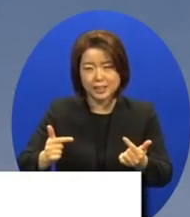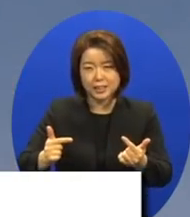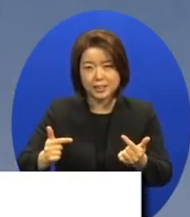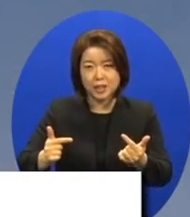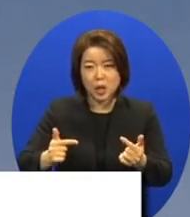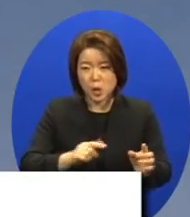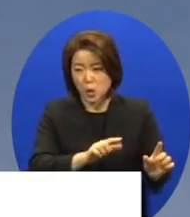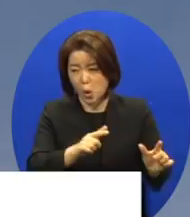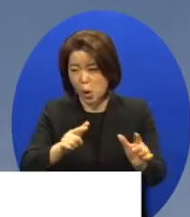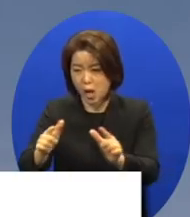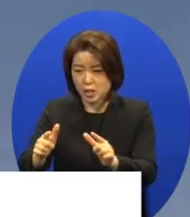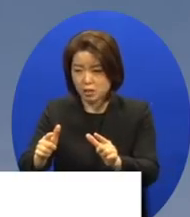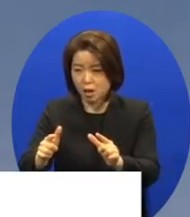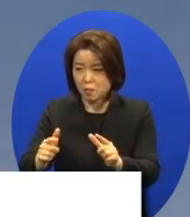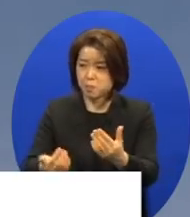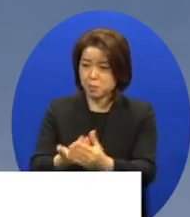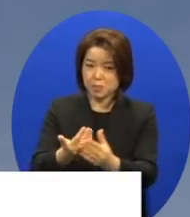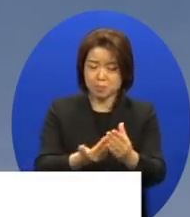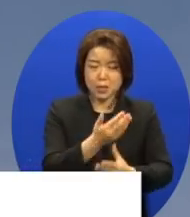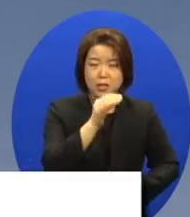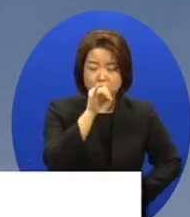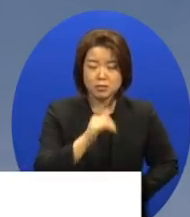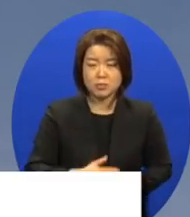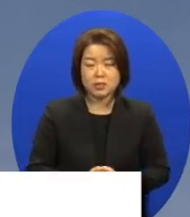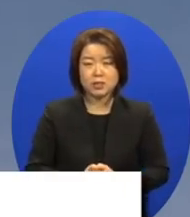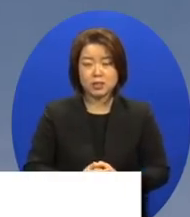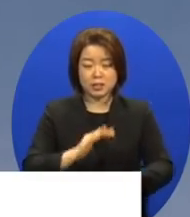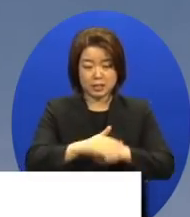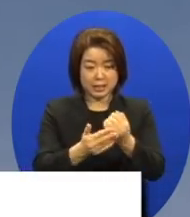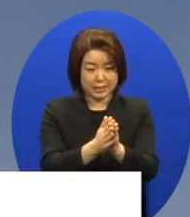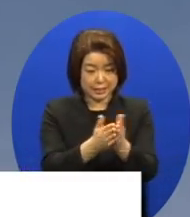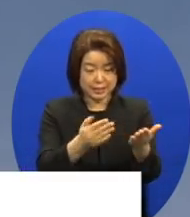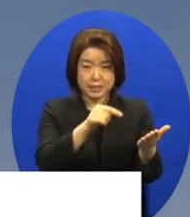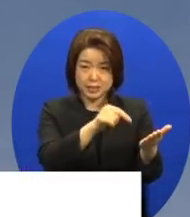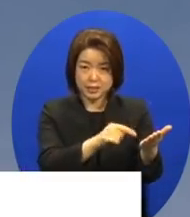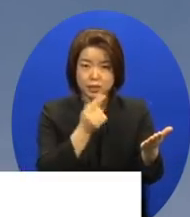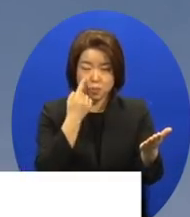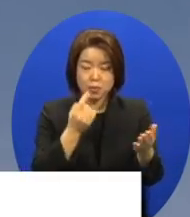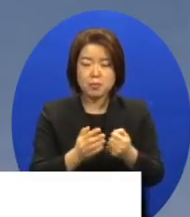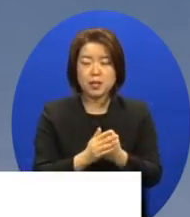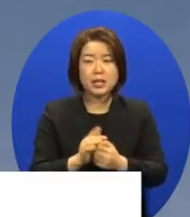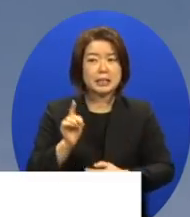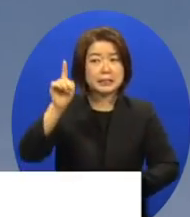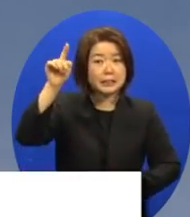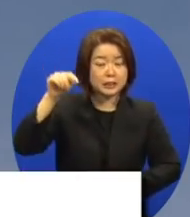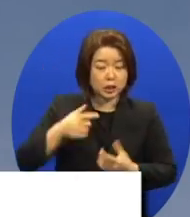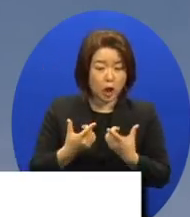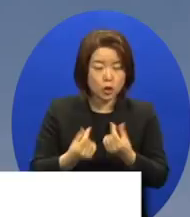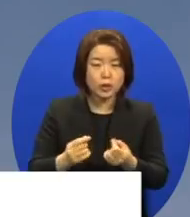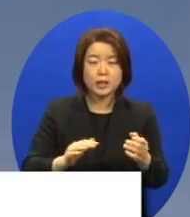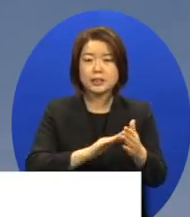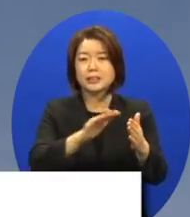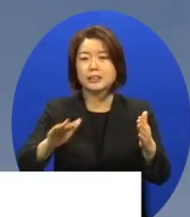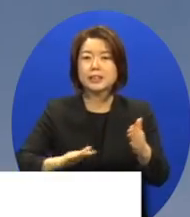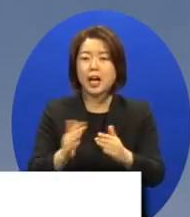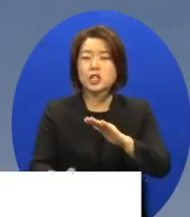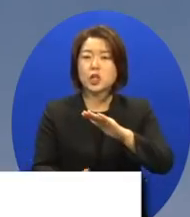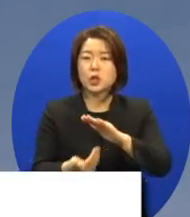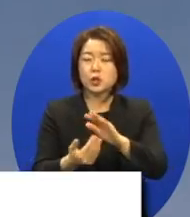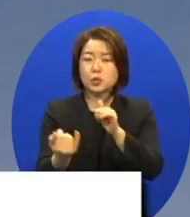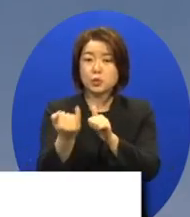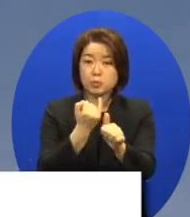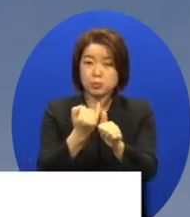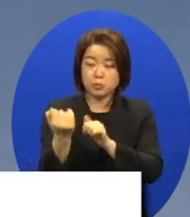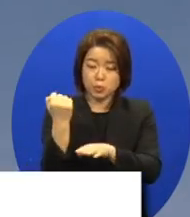문제가 되는 겁니다 성경에 보면 천국같은 가정을 이루는 부부에 기준이